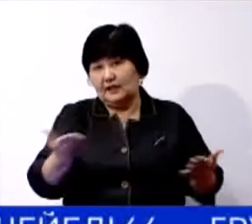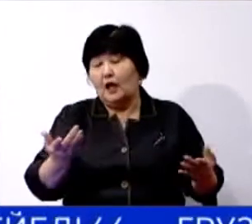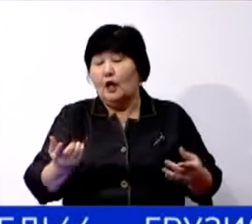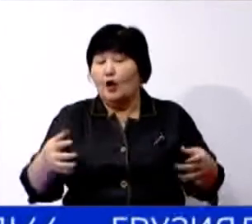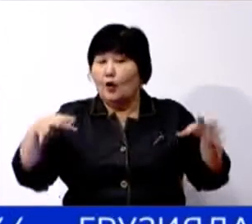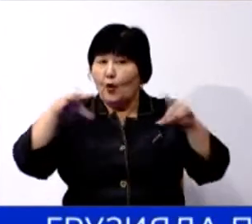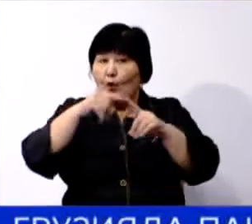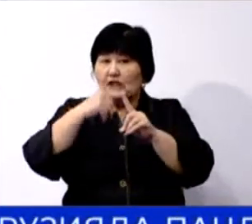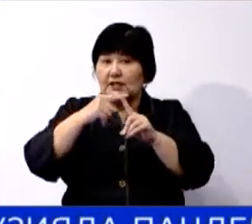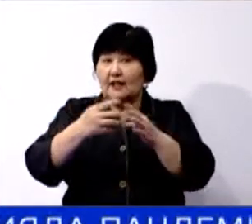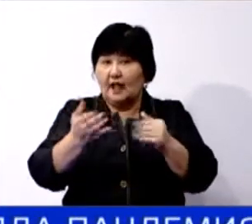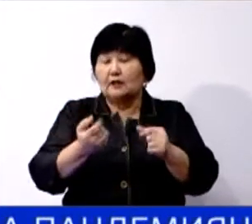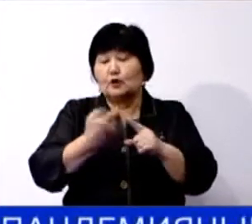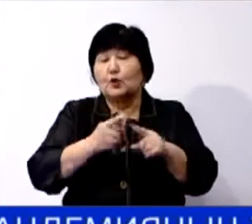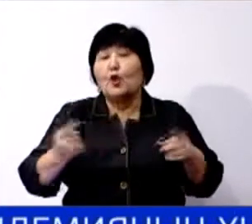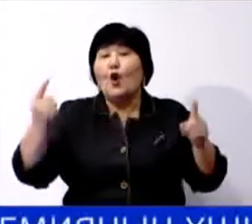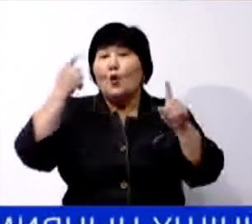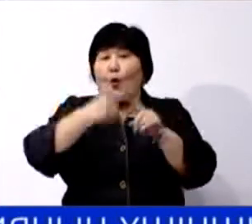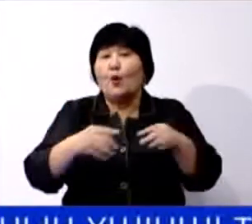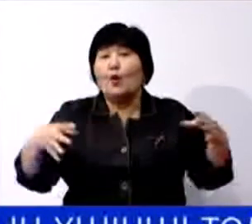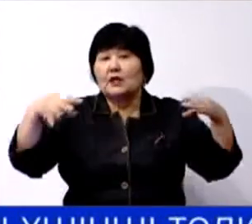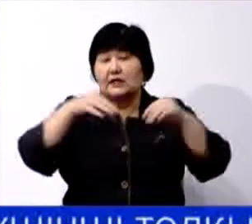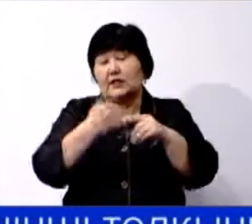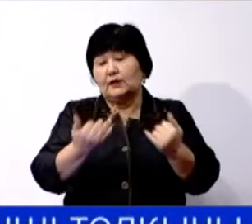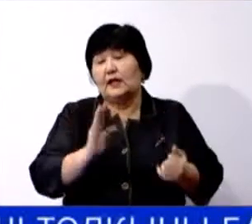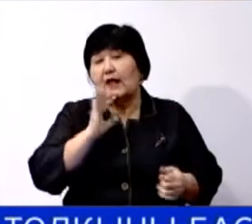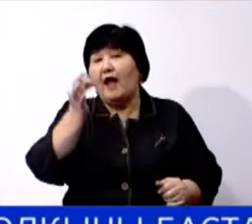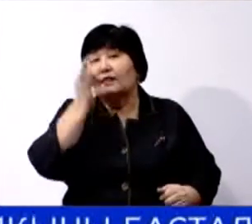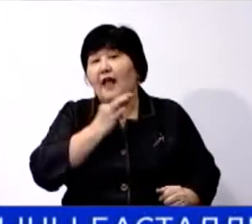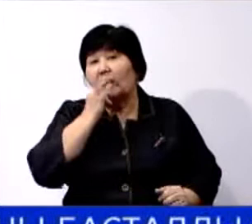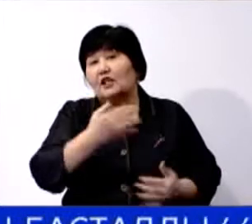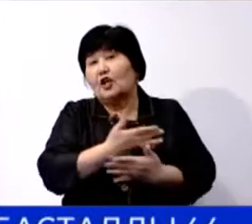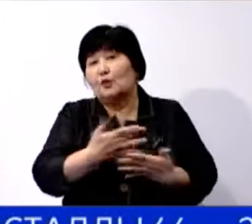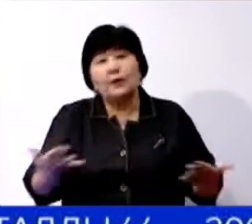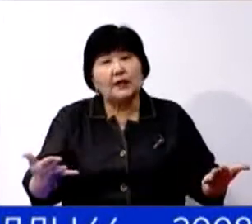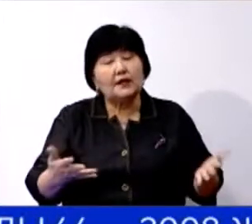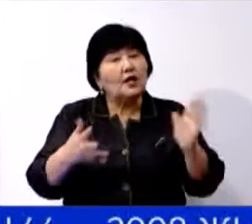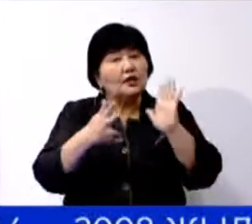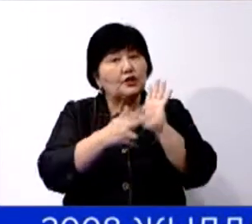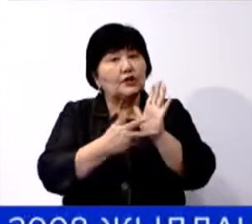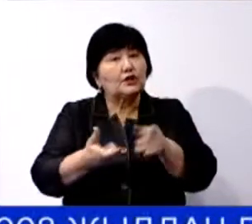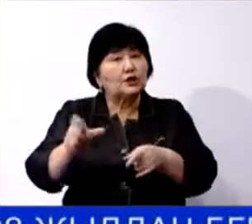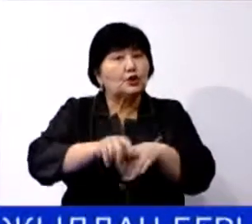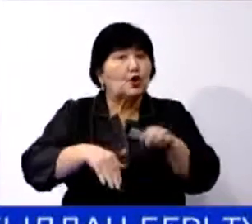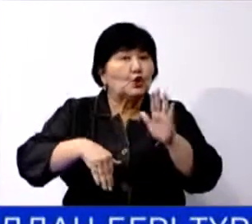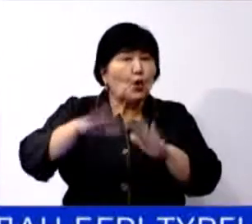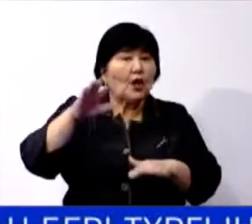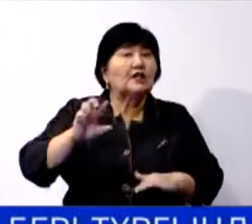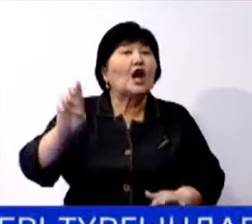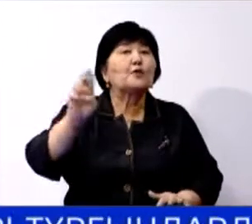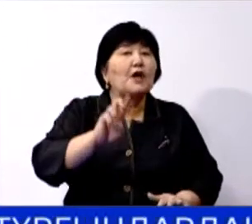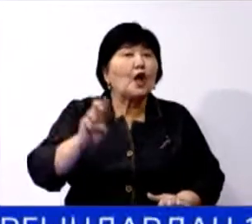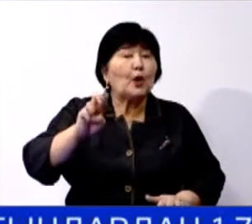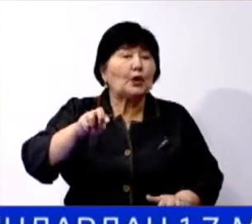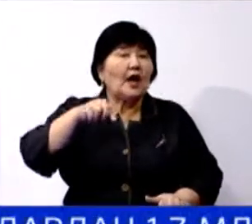қосылыстар алдық. Сол қосылыстардың қазіргі таңда дәрілік препараттардан 8 есе жоғары биологиялық